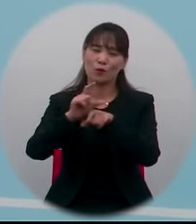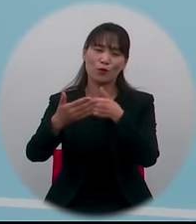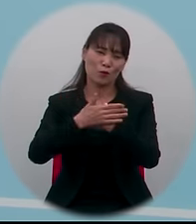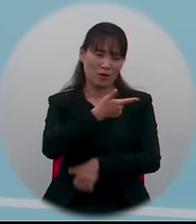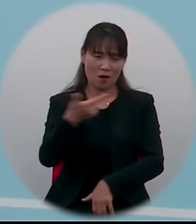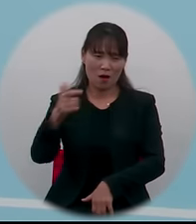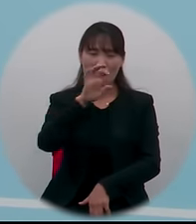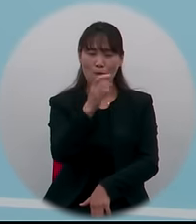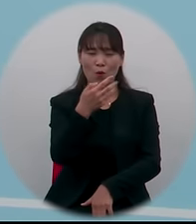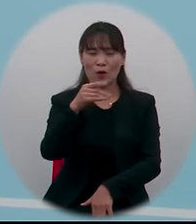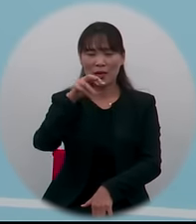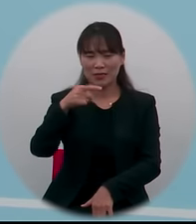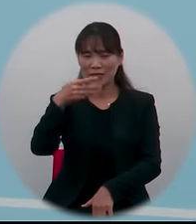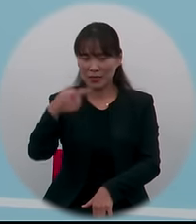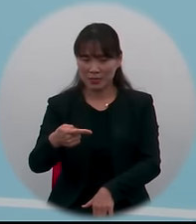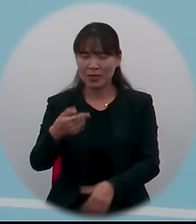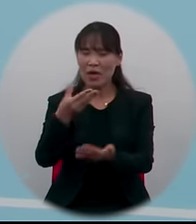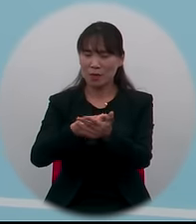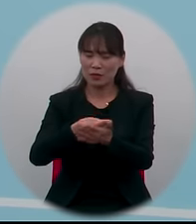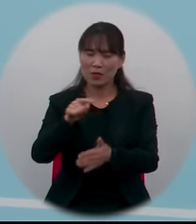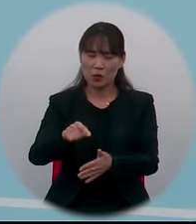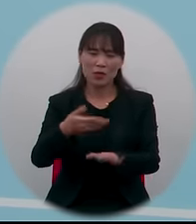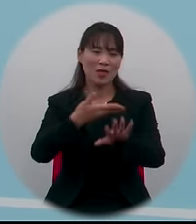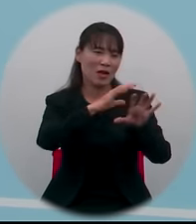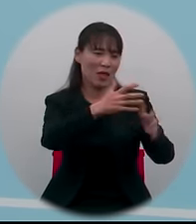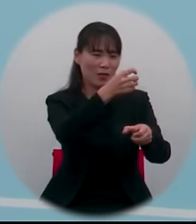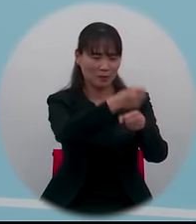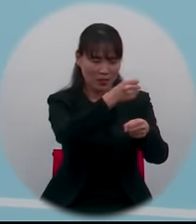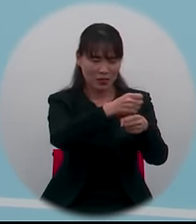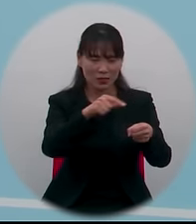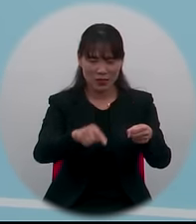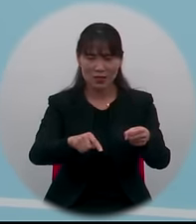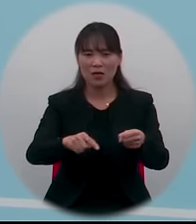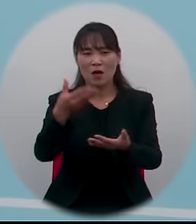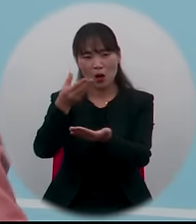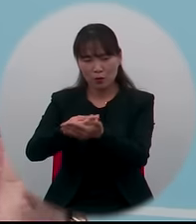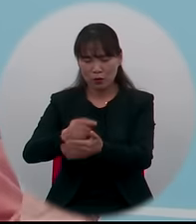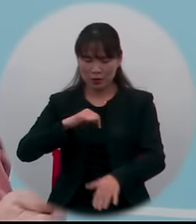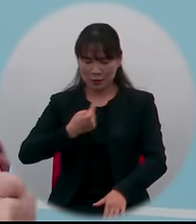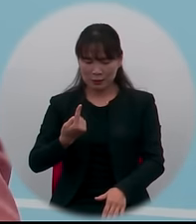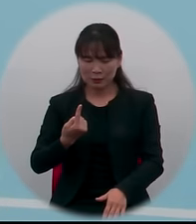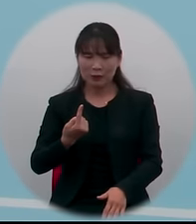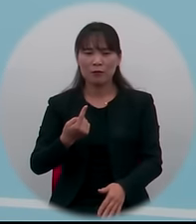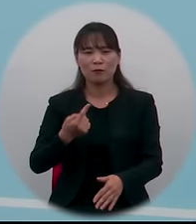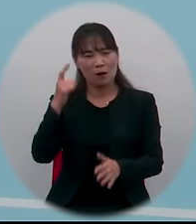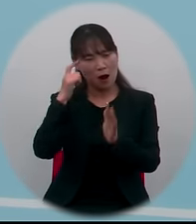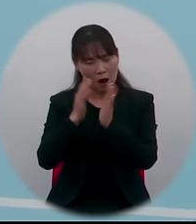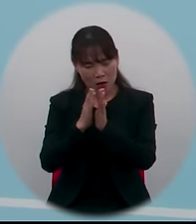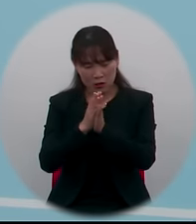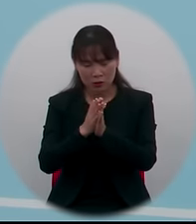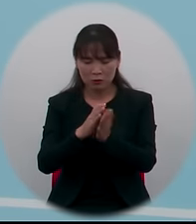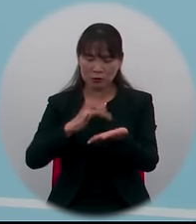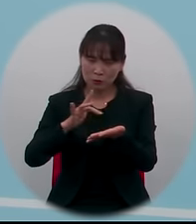추천해 주시면 더 큰 도움이 될 수 있습니다 포레스트라는 앱이 그런 앱 중에 하나예요 그래서이 대만에서 만들어진이 앱은 자기가